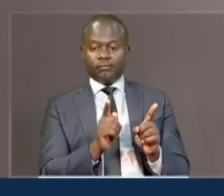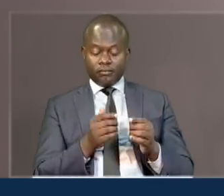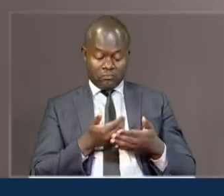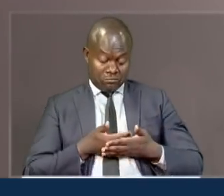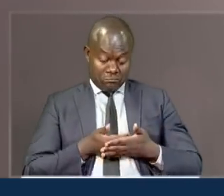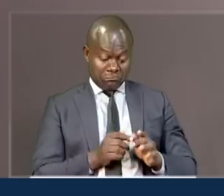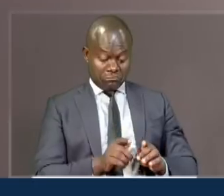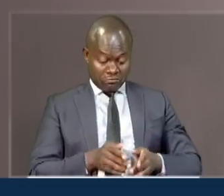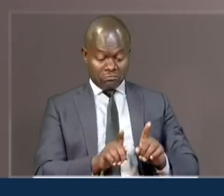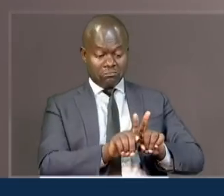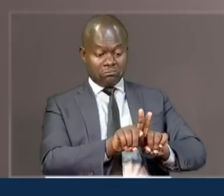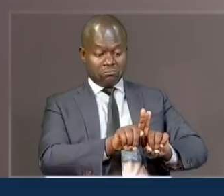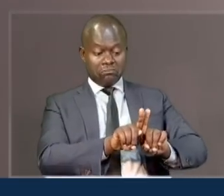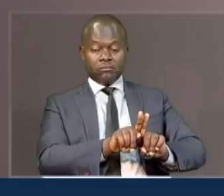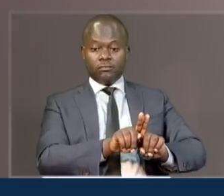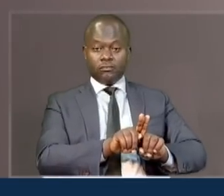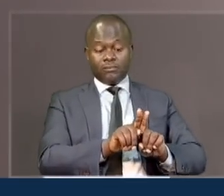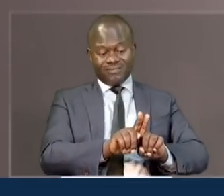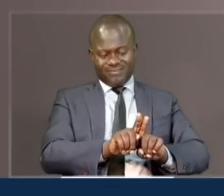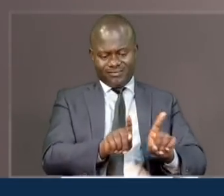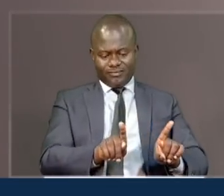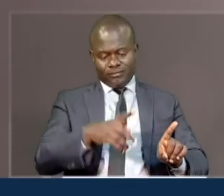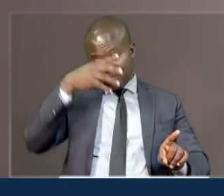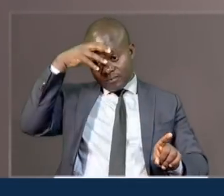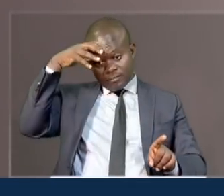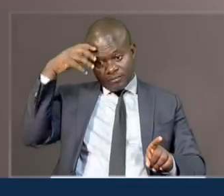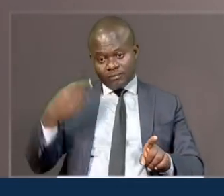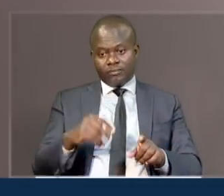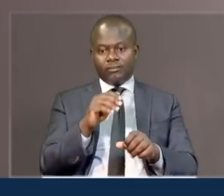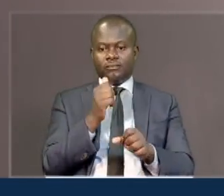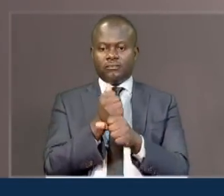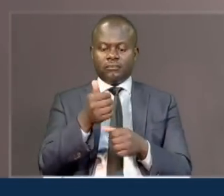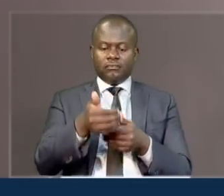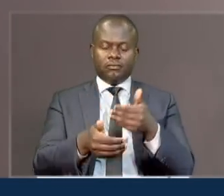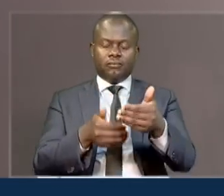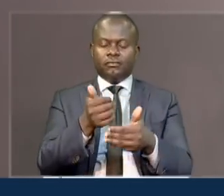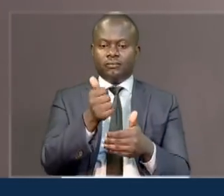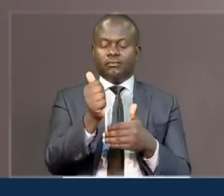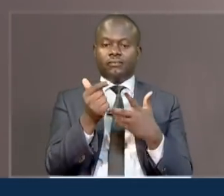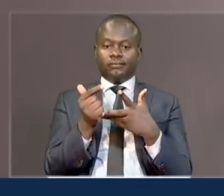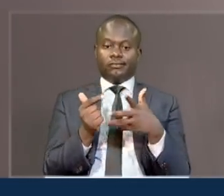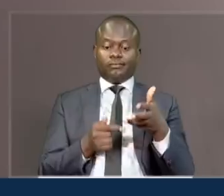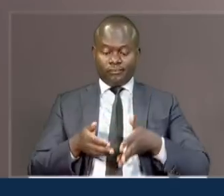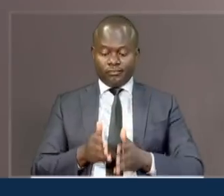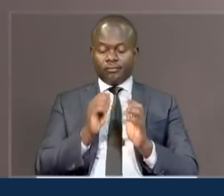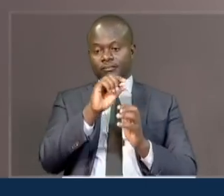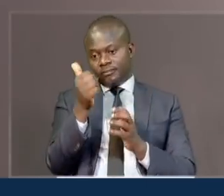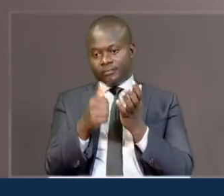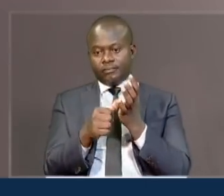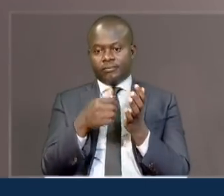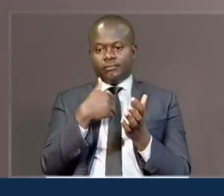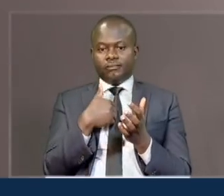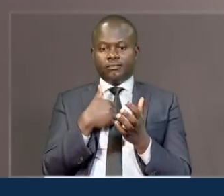cyo kubatandukanya ni igikorwa kigoye akenshi igikorwa mu byiciro aba ngaba rero bavutse hari nibindi bibazo